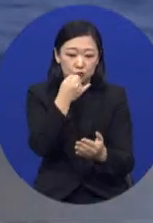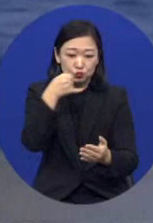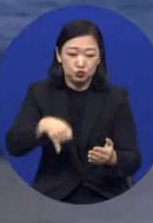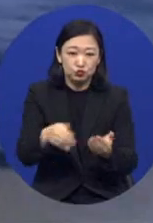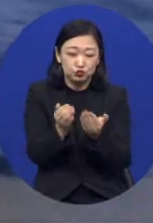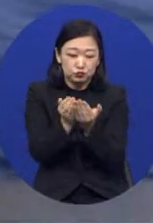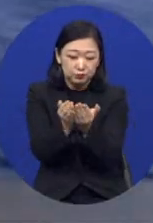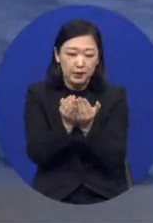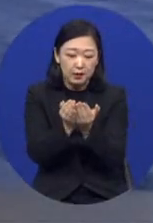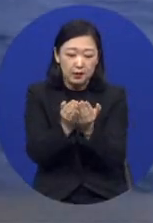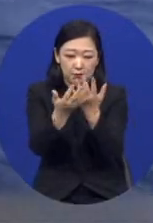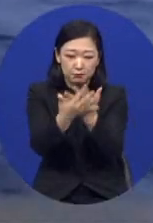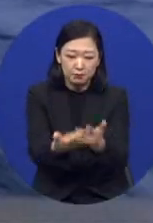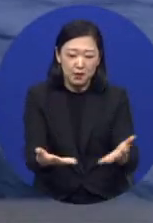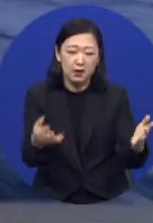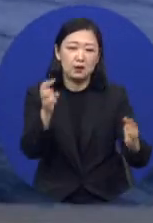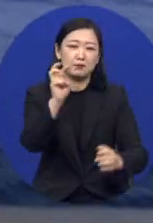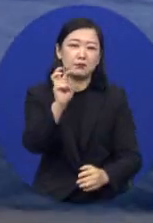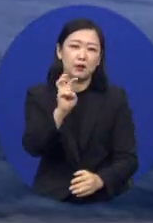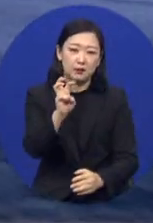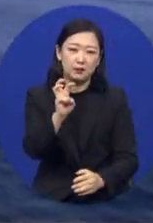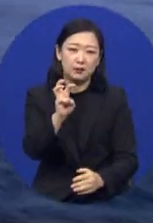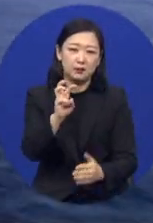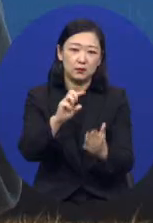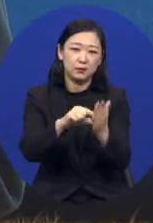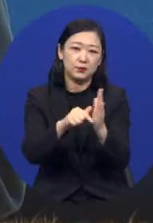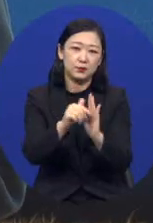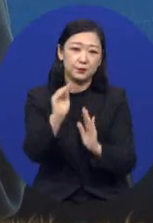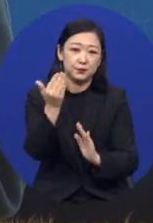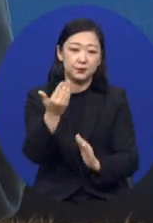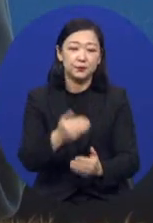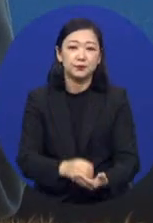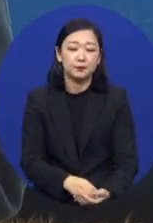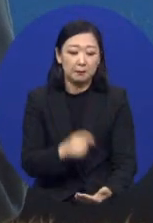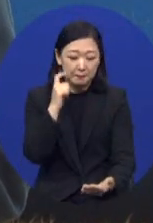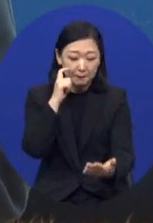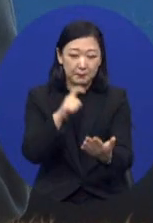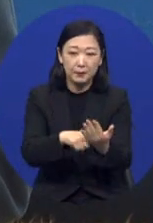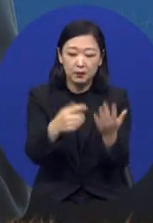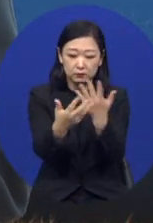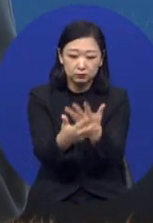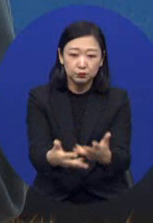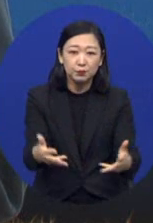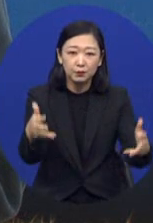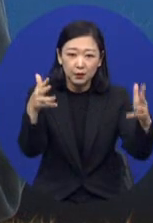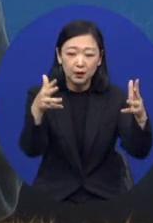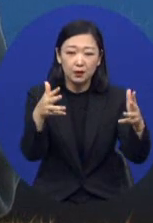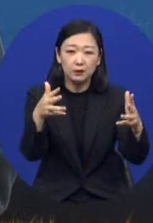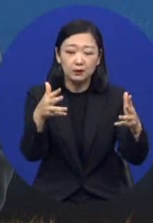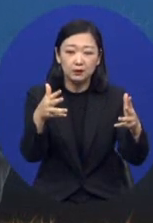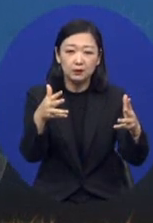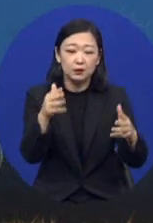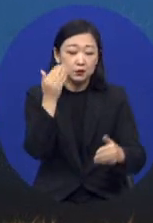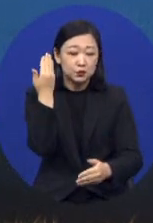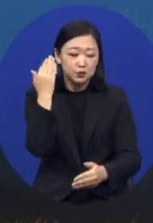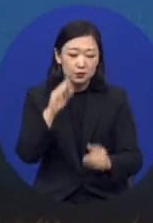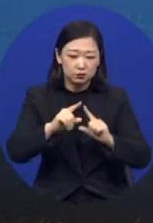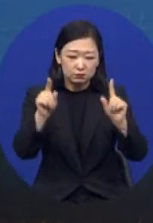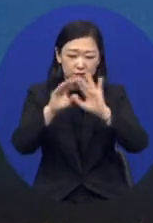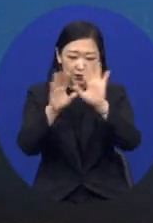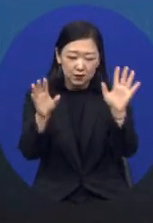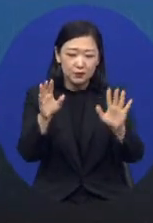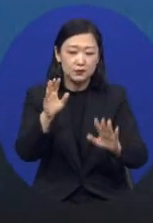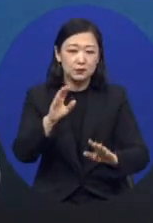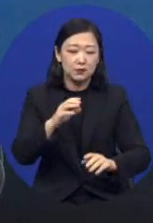어선들의 범장망만 30개에 달합니다. 발견된 범장망 어구 대부분은 최근 기상 악화